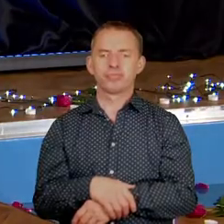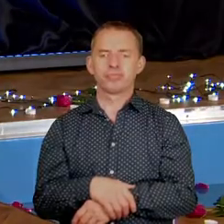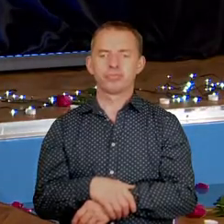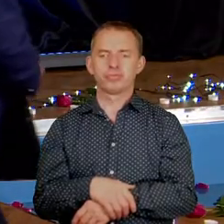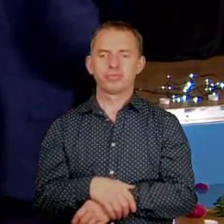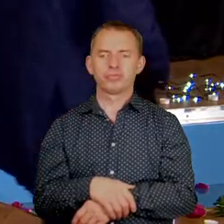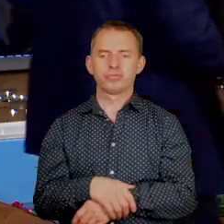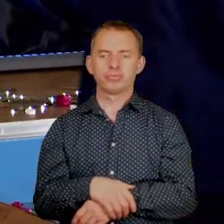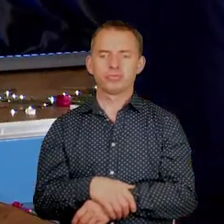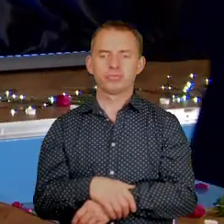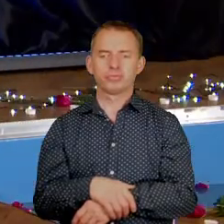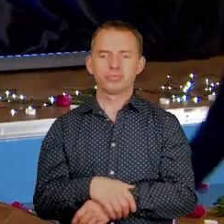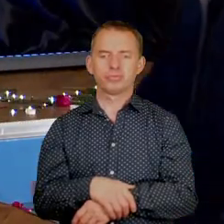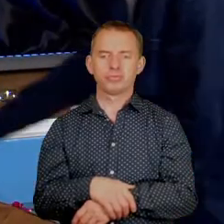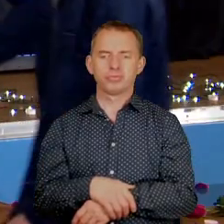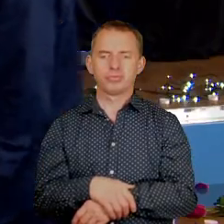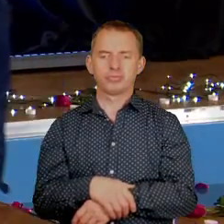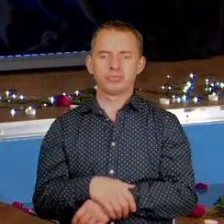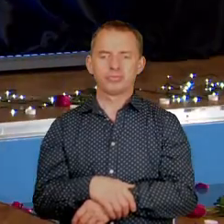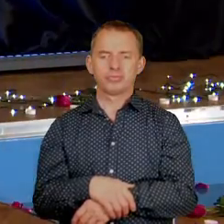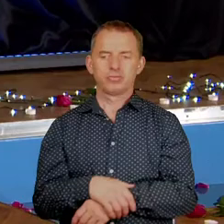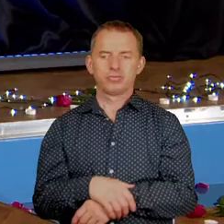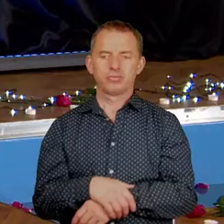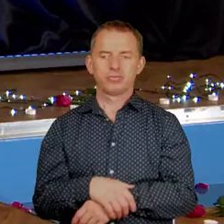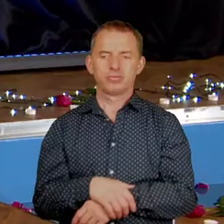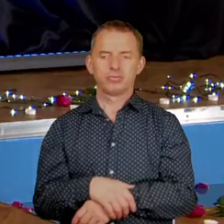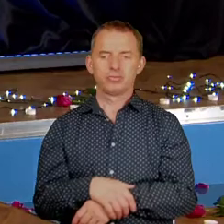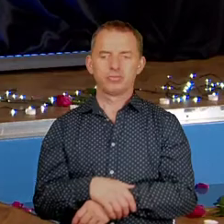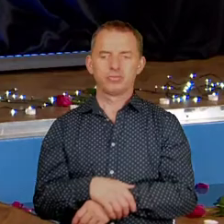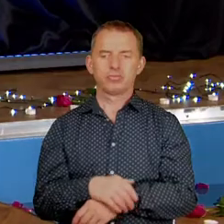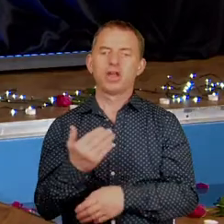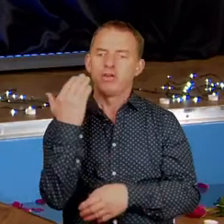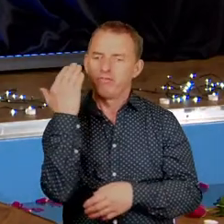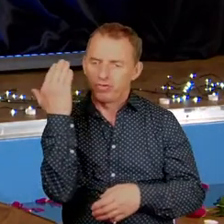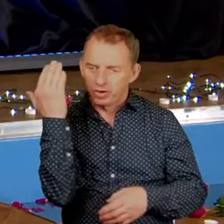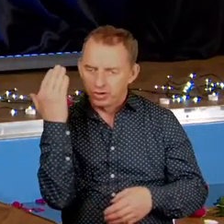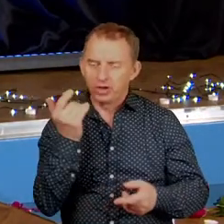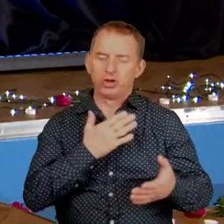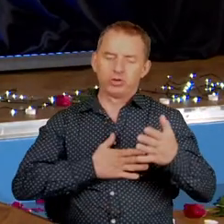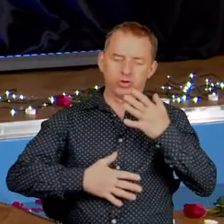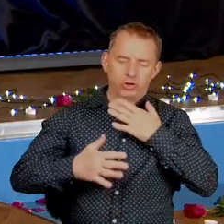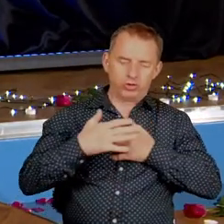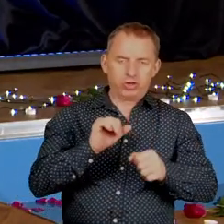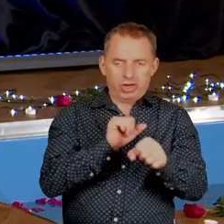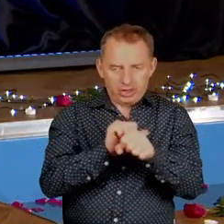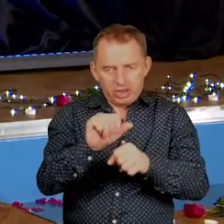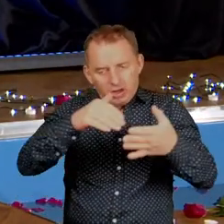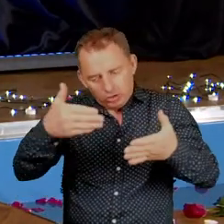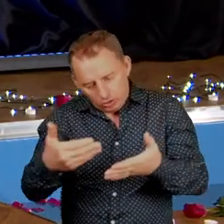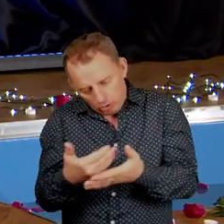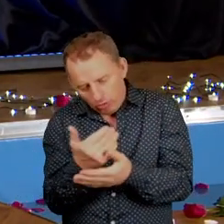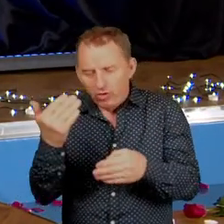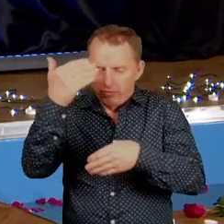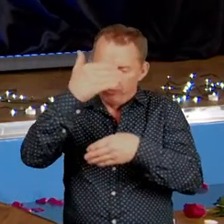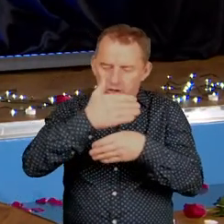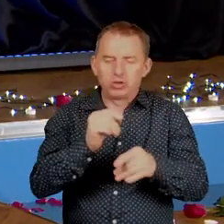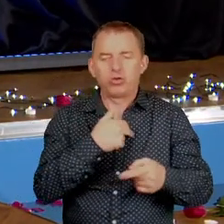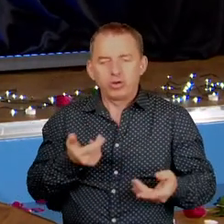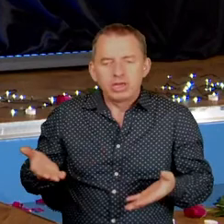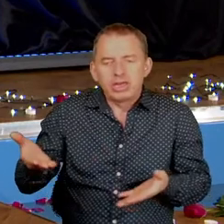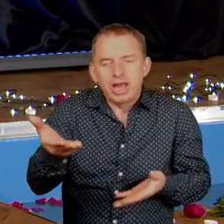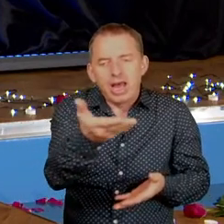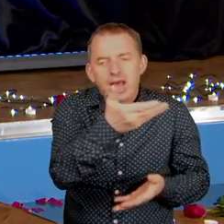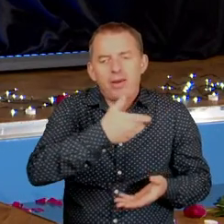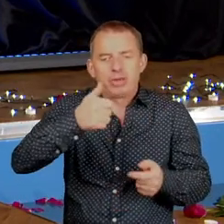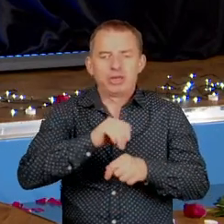Welcome. We're glad and delighted that you're with us again this evening. Witajcie, tak cieszymy się, że jesteście znowu tego wieczoru z nami. This has been a busy